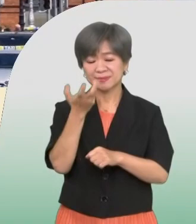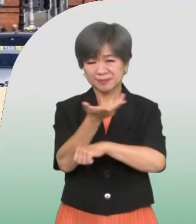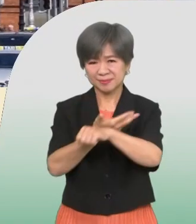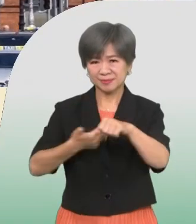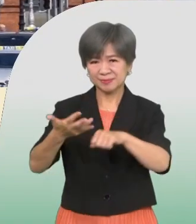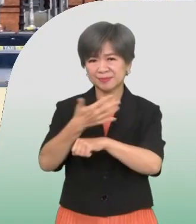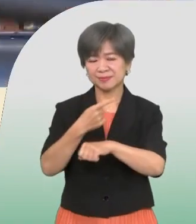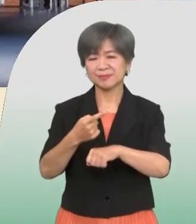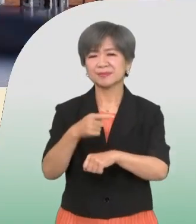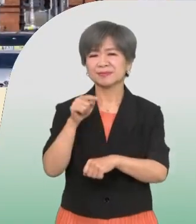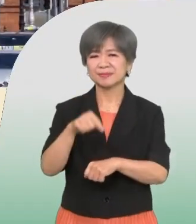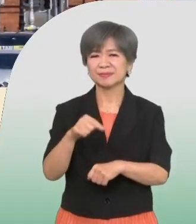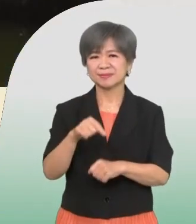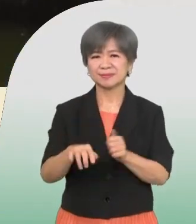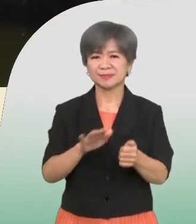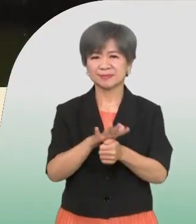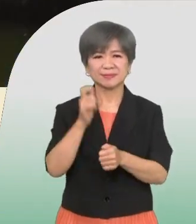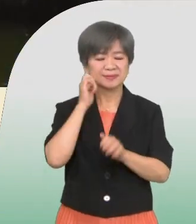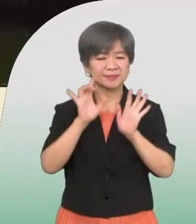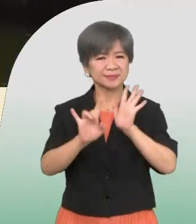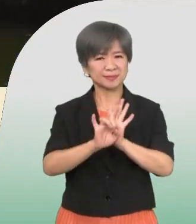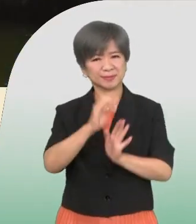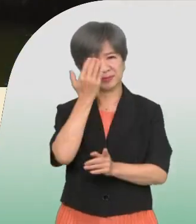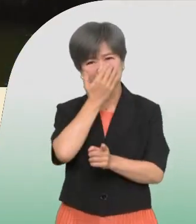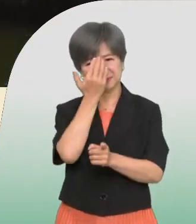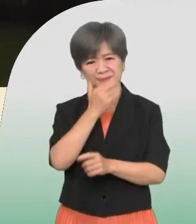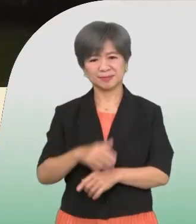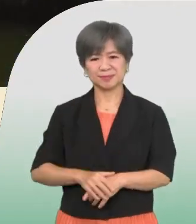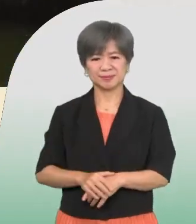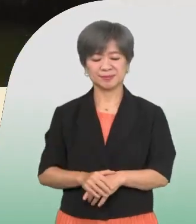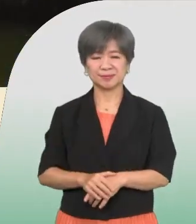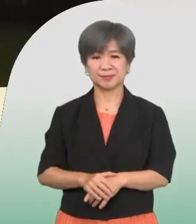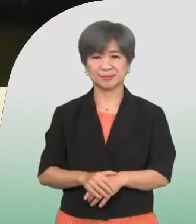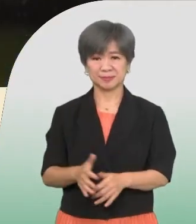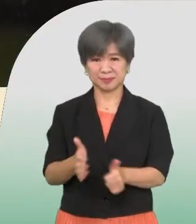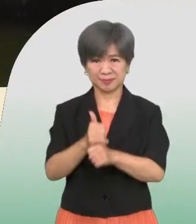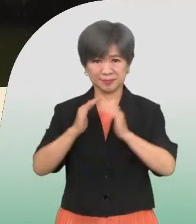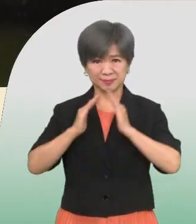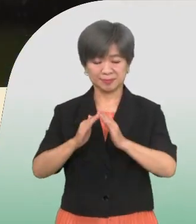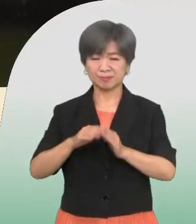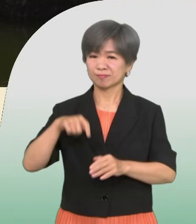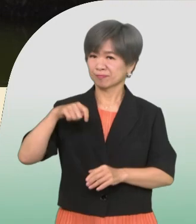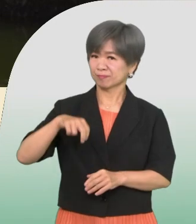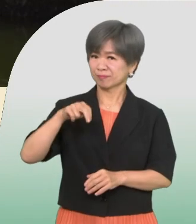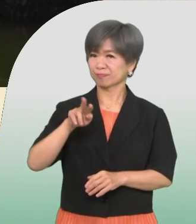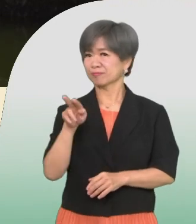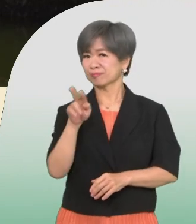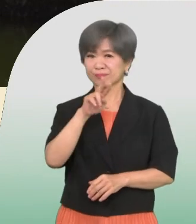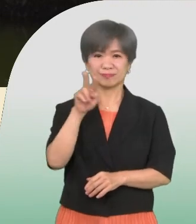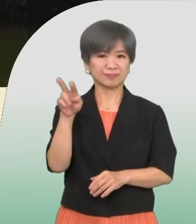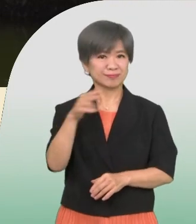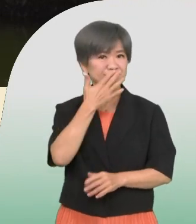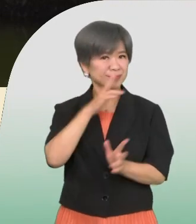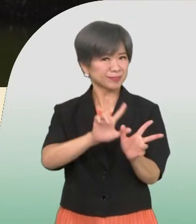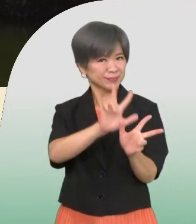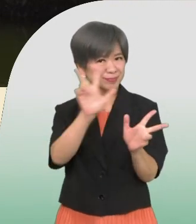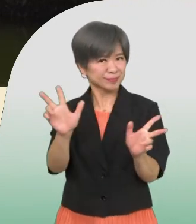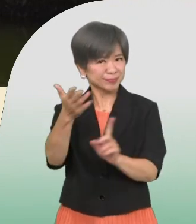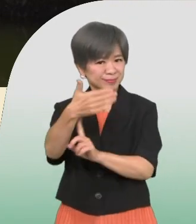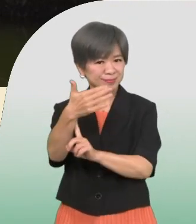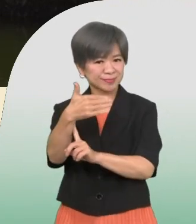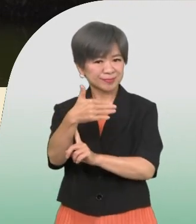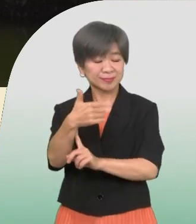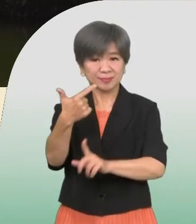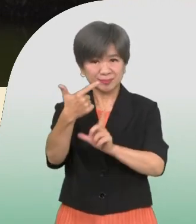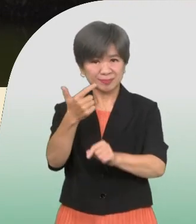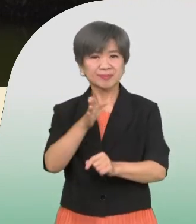兰加添色彩。 行到爱尔兰都柏林街纪录巷，万内都看得到采访器。今年是爱尔兰都柏